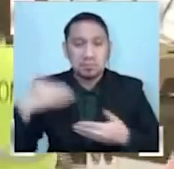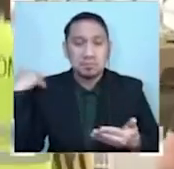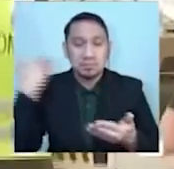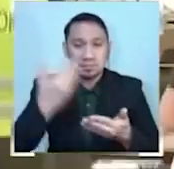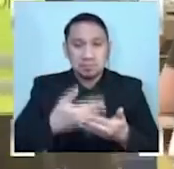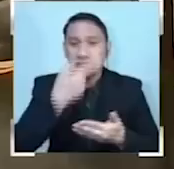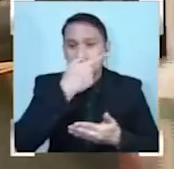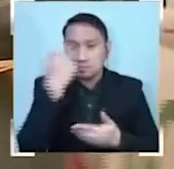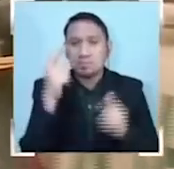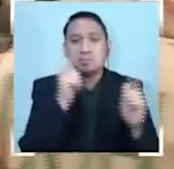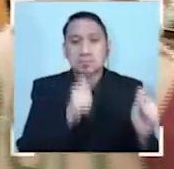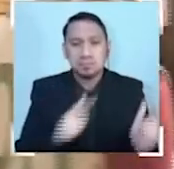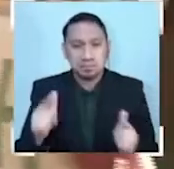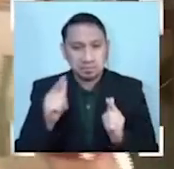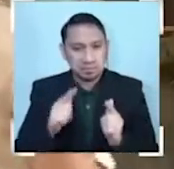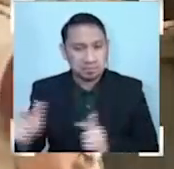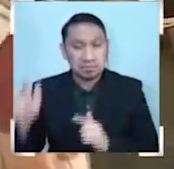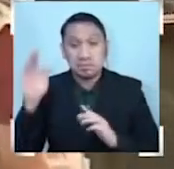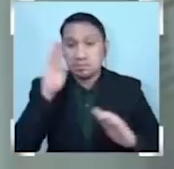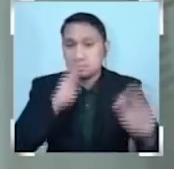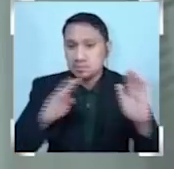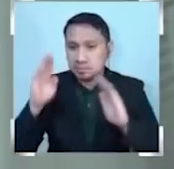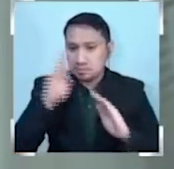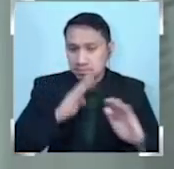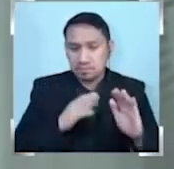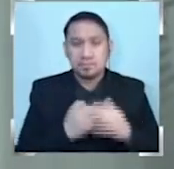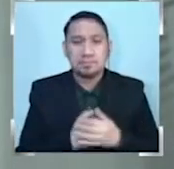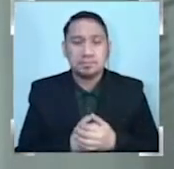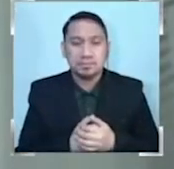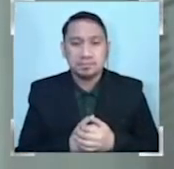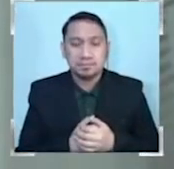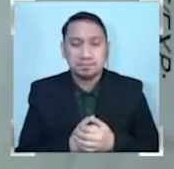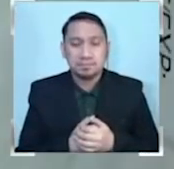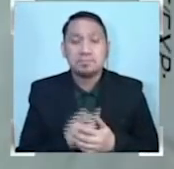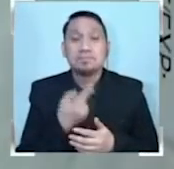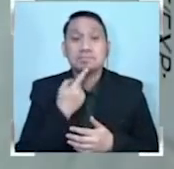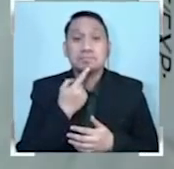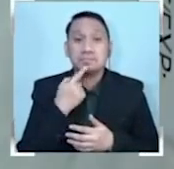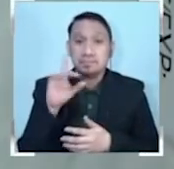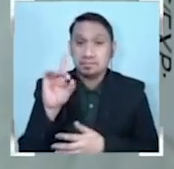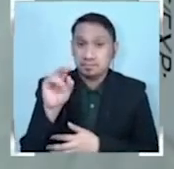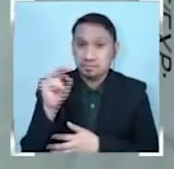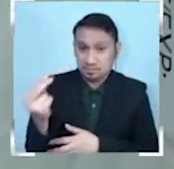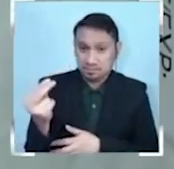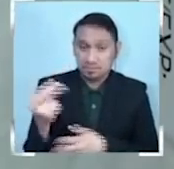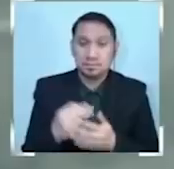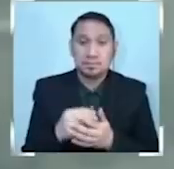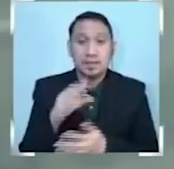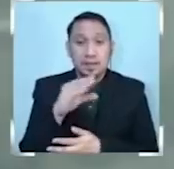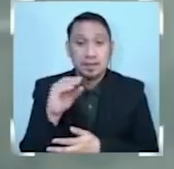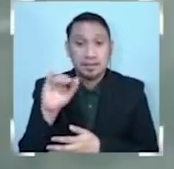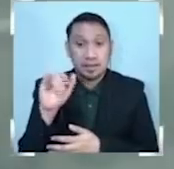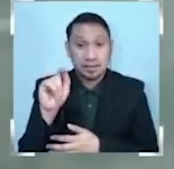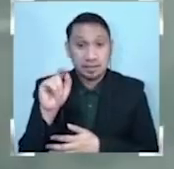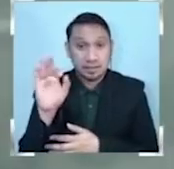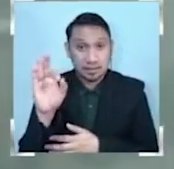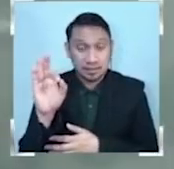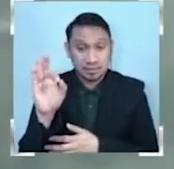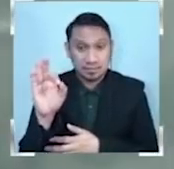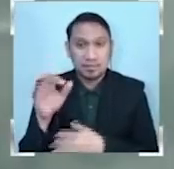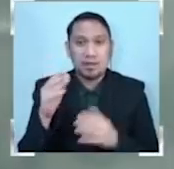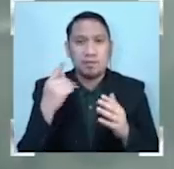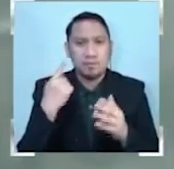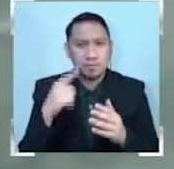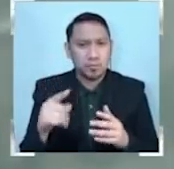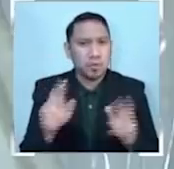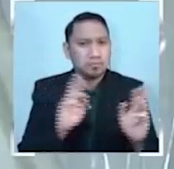o aberya sa paghahatid sa mga bakuna. Kaya sabi ng DOH at National Task Force Against COVID-19, para mapaghandaan ng gusto